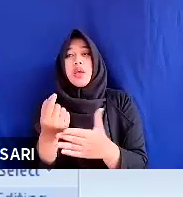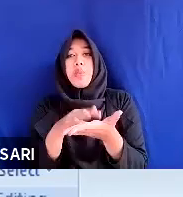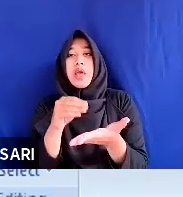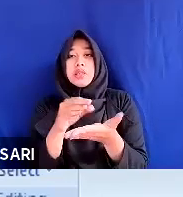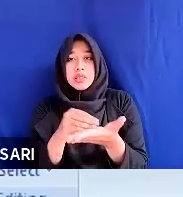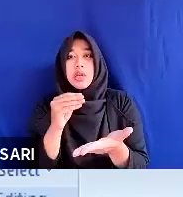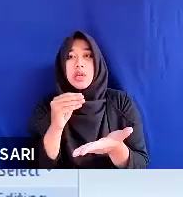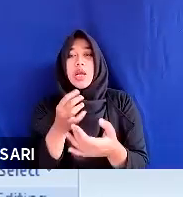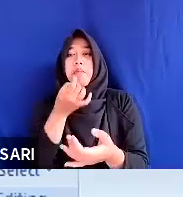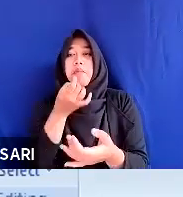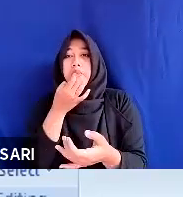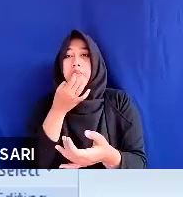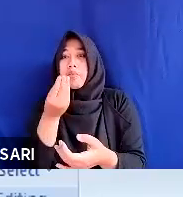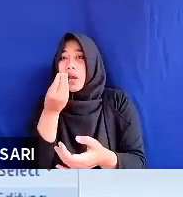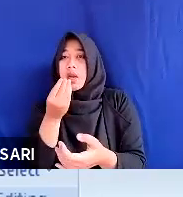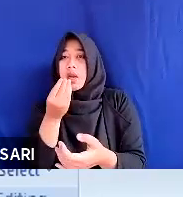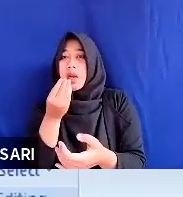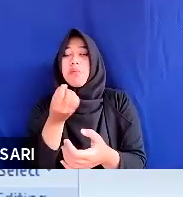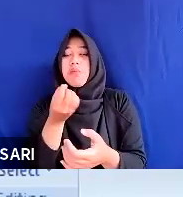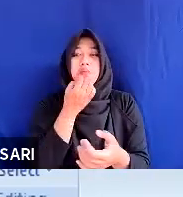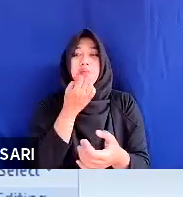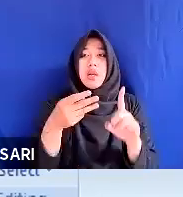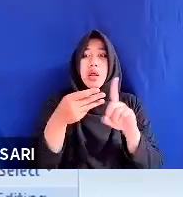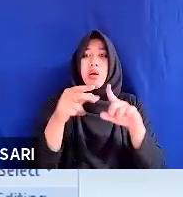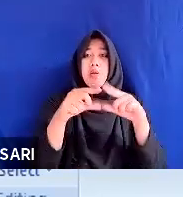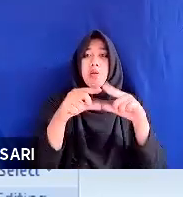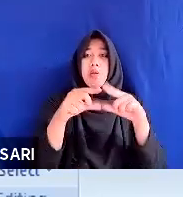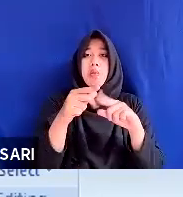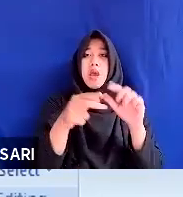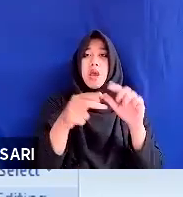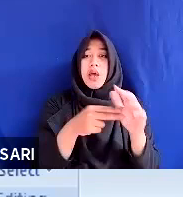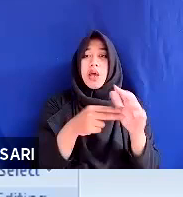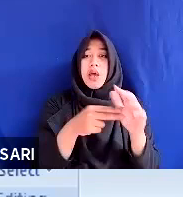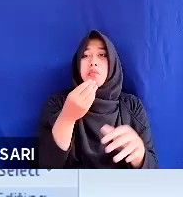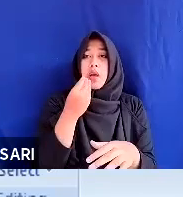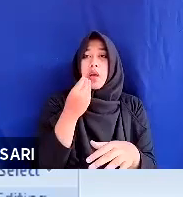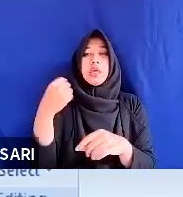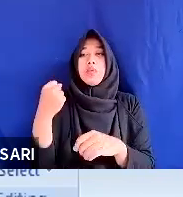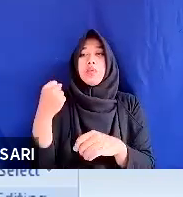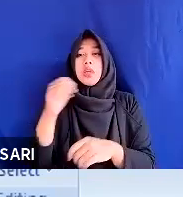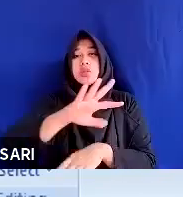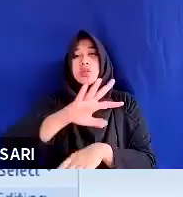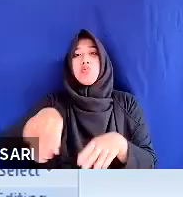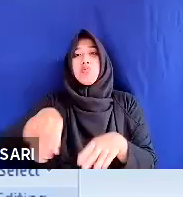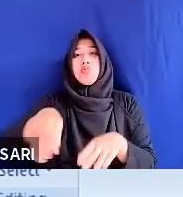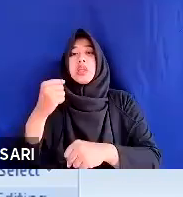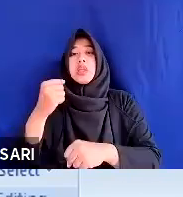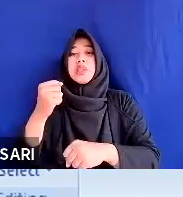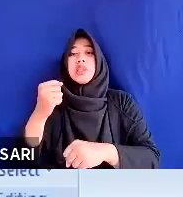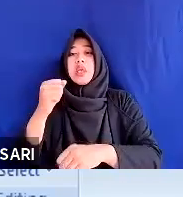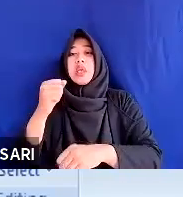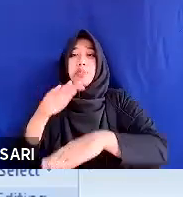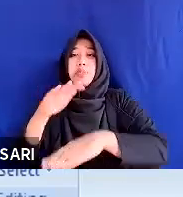Tetapi memang tidak bisa semuanya dipenuhi oleh desa. Ada beberapa barang yang tidak bisa diproduksi, seperti